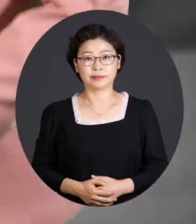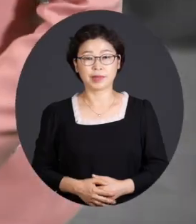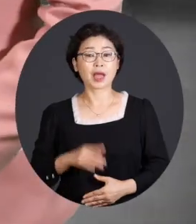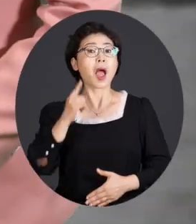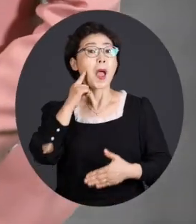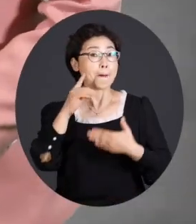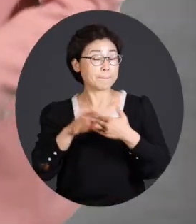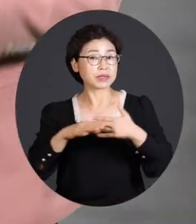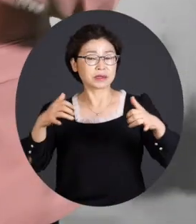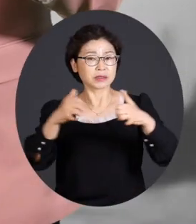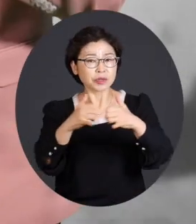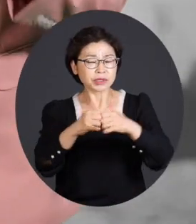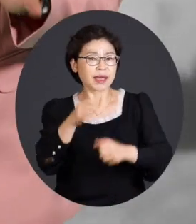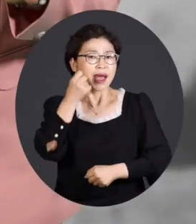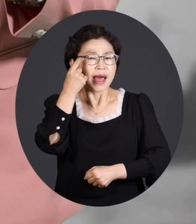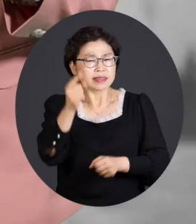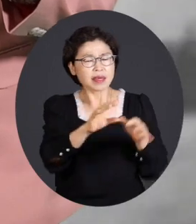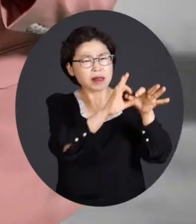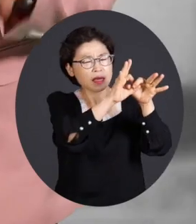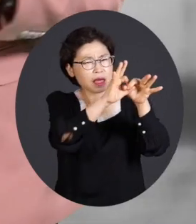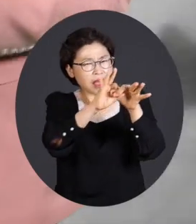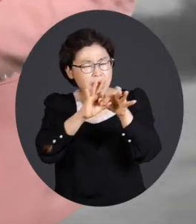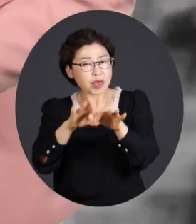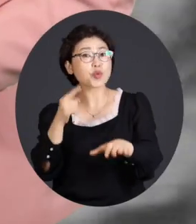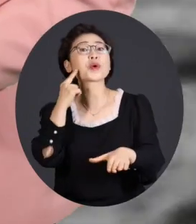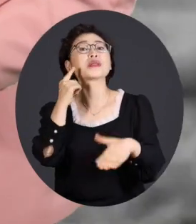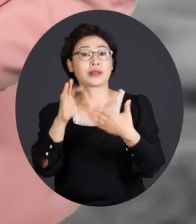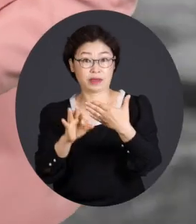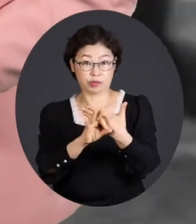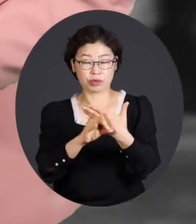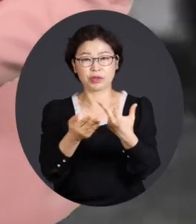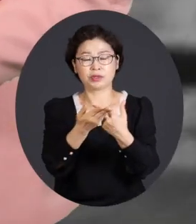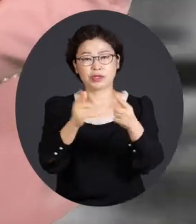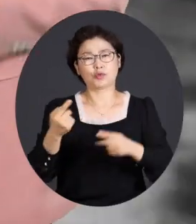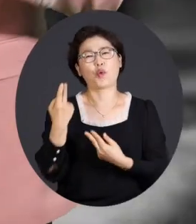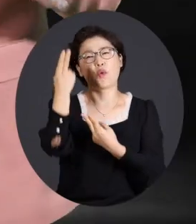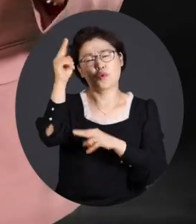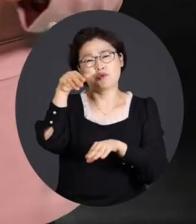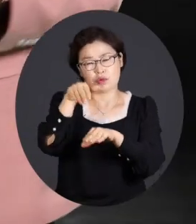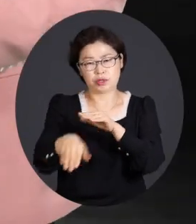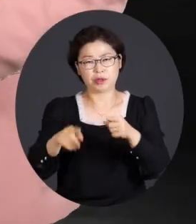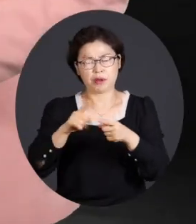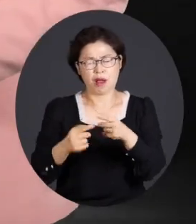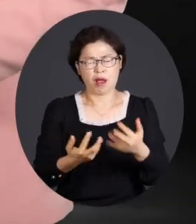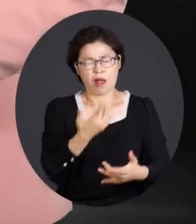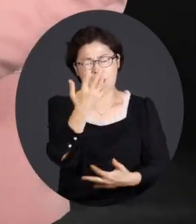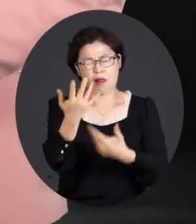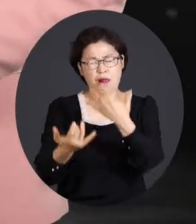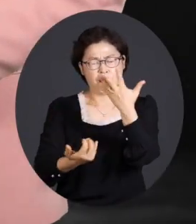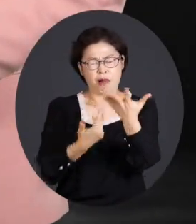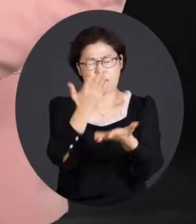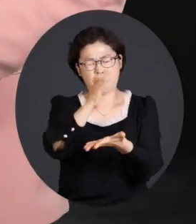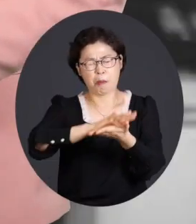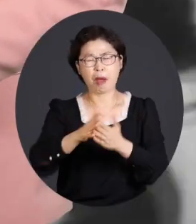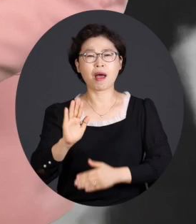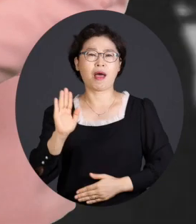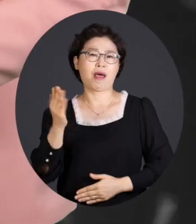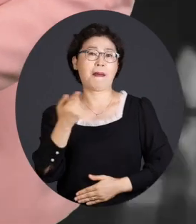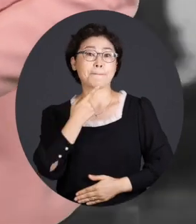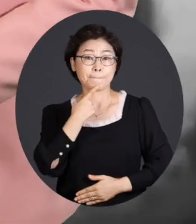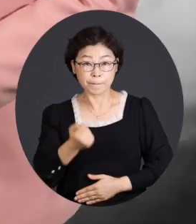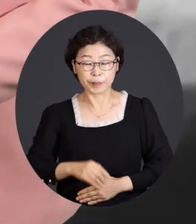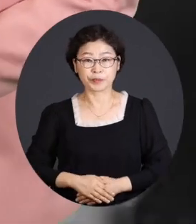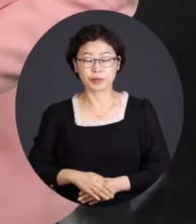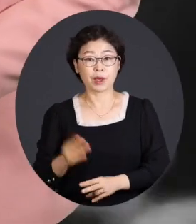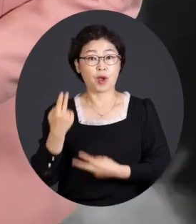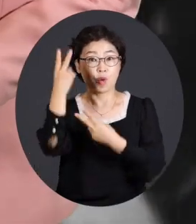만약 전쟁이 한 달만 더 이어져도 제주는 오키나와처럼 불바다가 될 뻔했습니다.